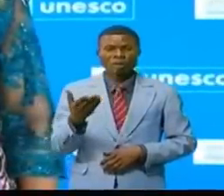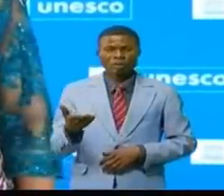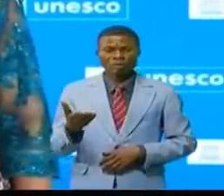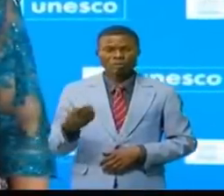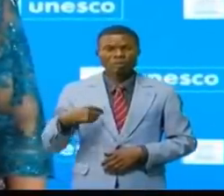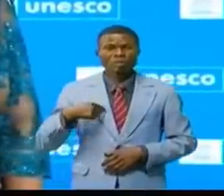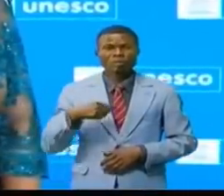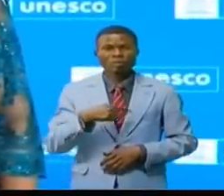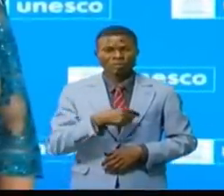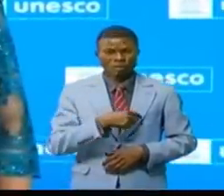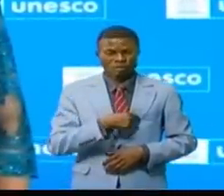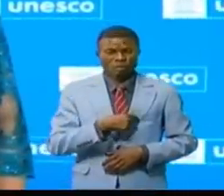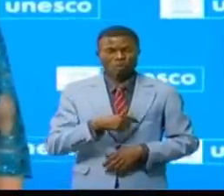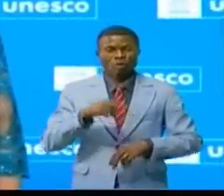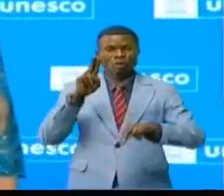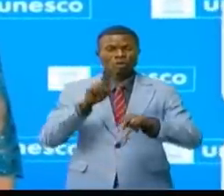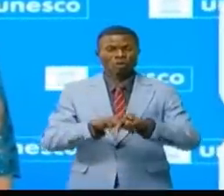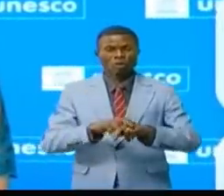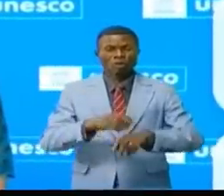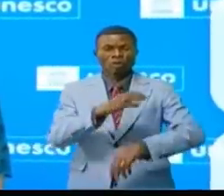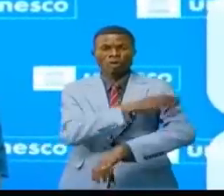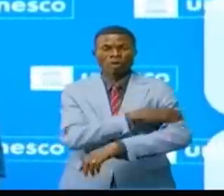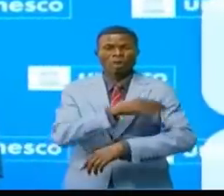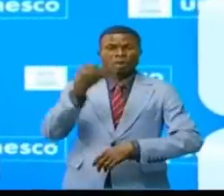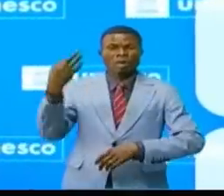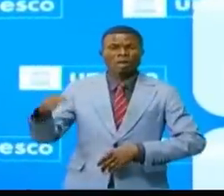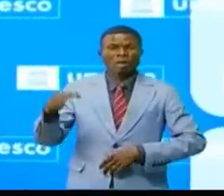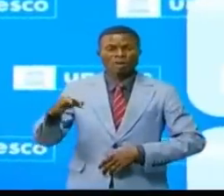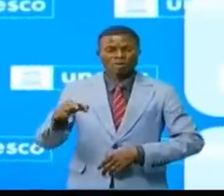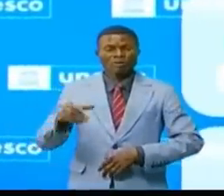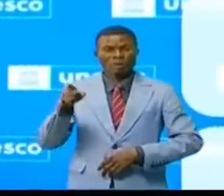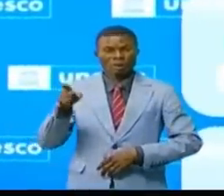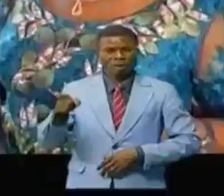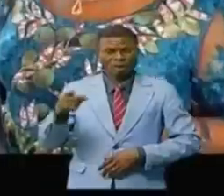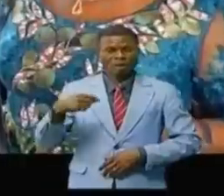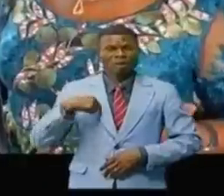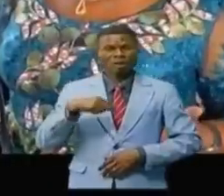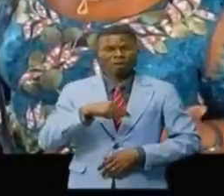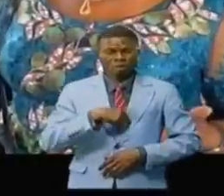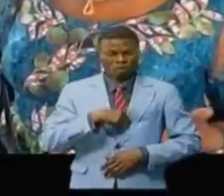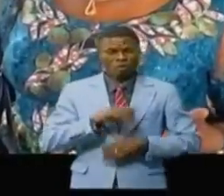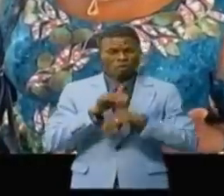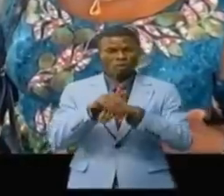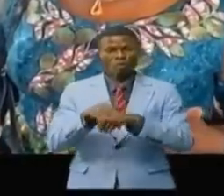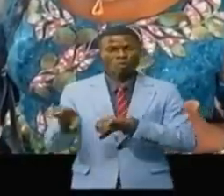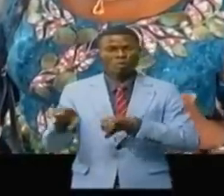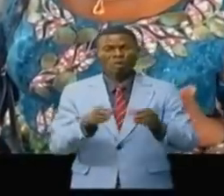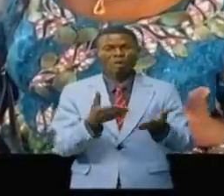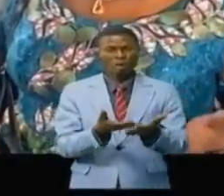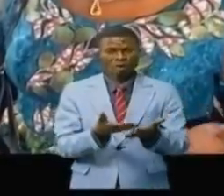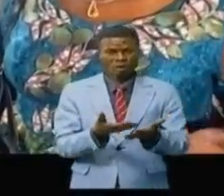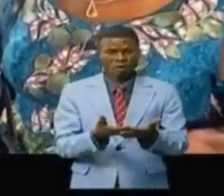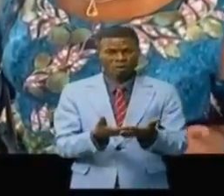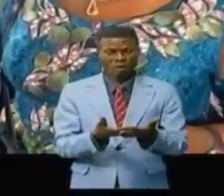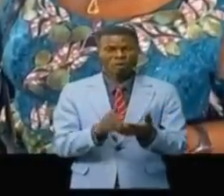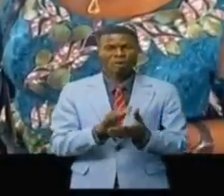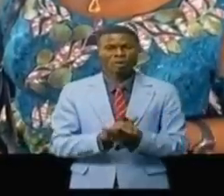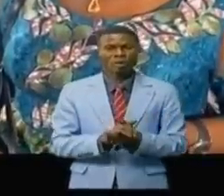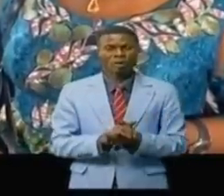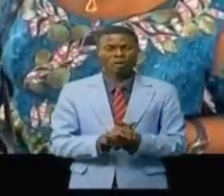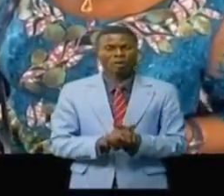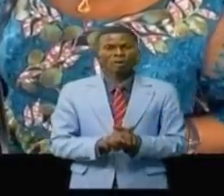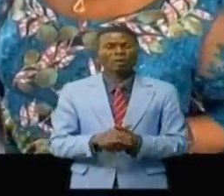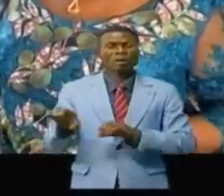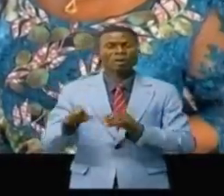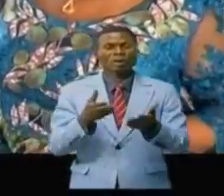nous sommes emparés de notre propre identité, nous la partageons au monde. Et c'est ce type d'échange